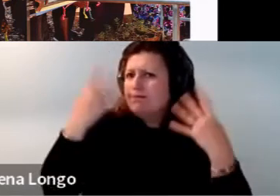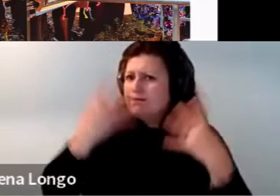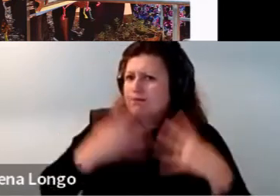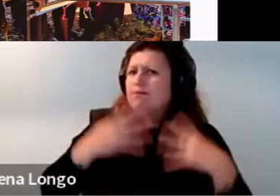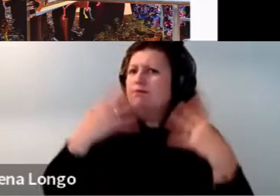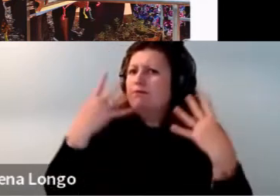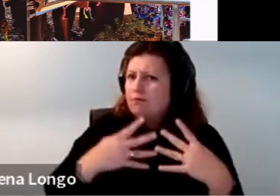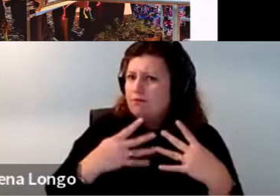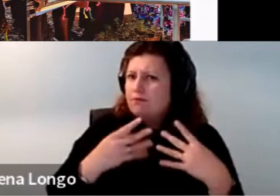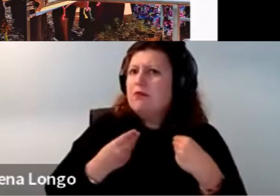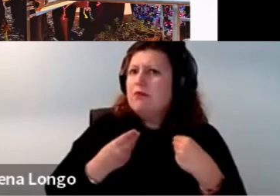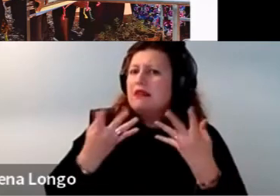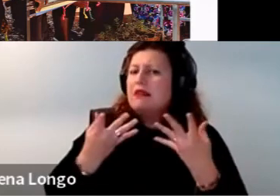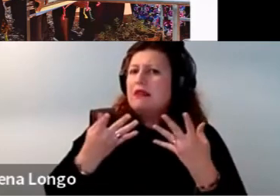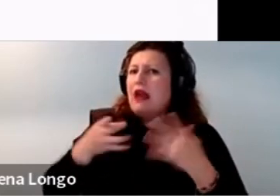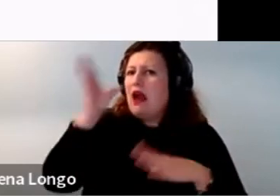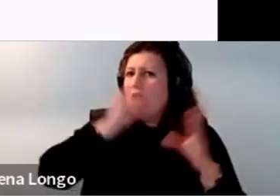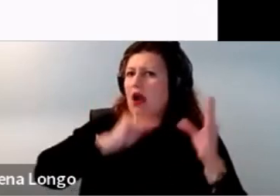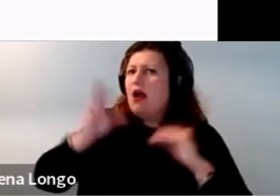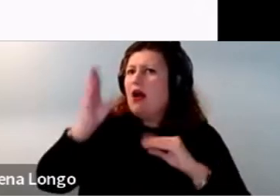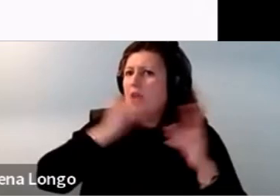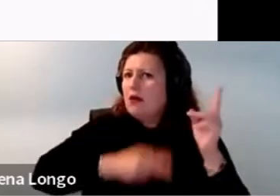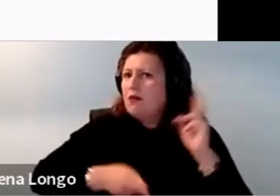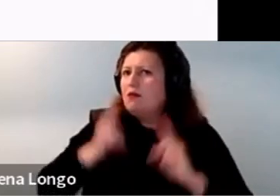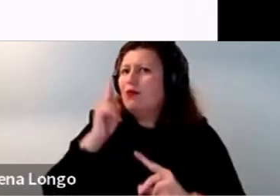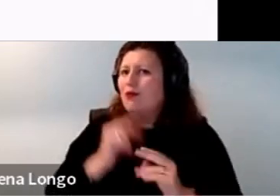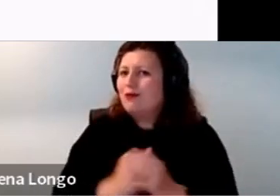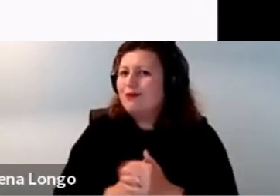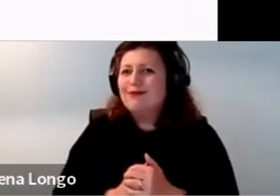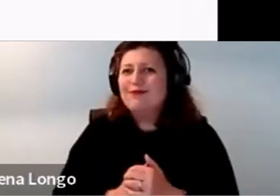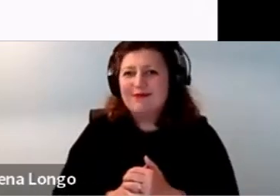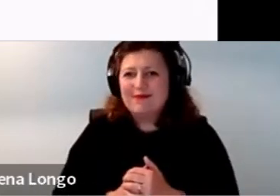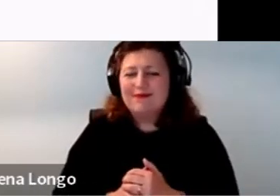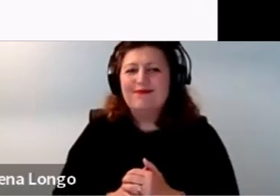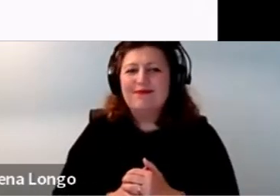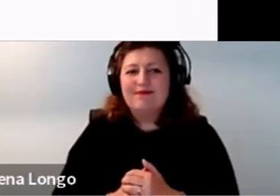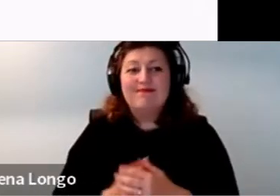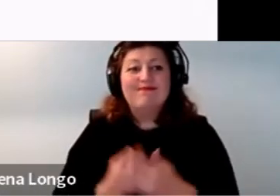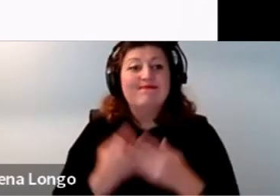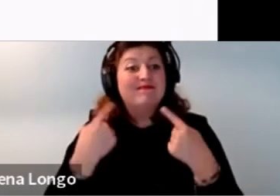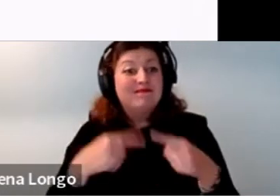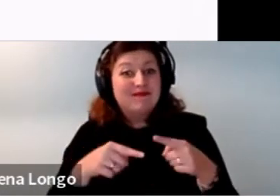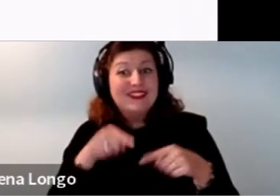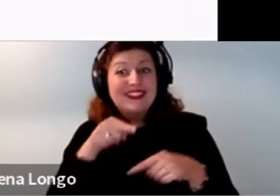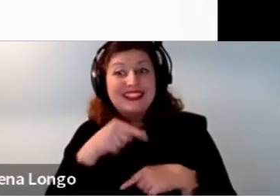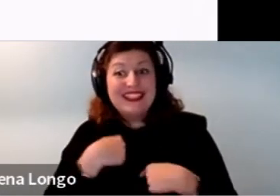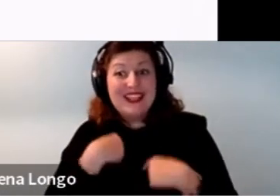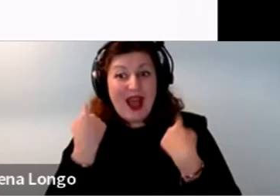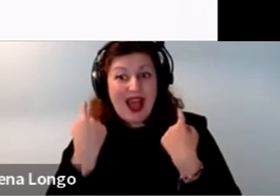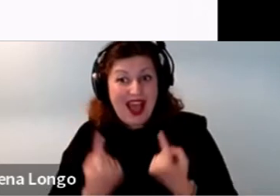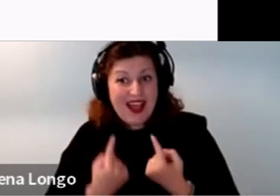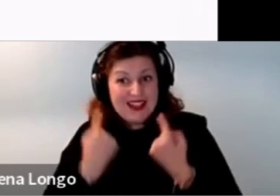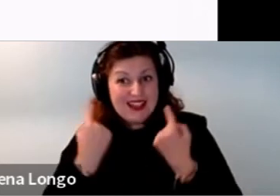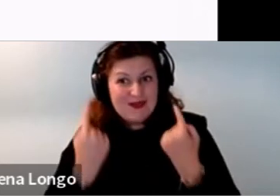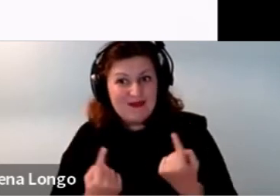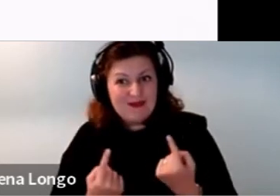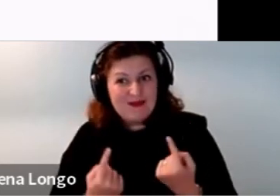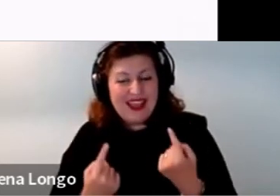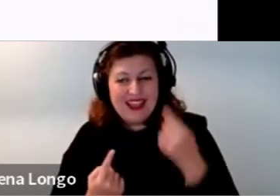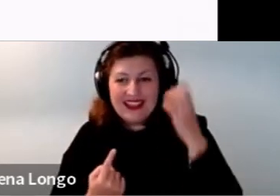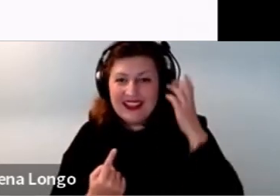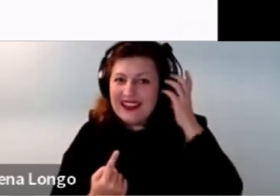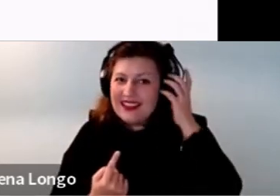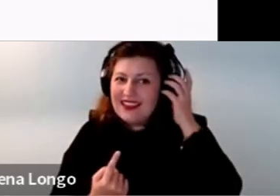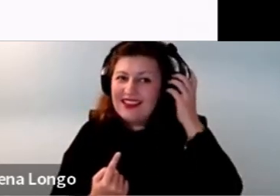estremamente positiva e pacifica. Questa è una foto in cui io ancora aspetto di vedere